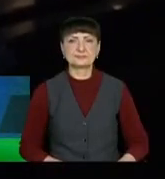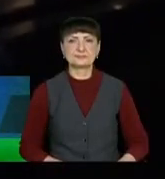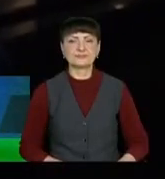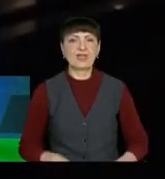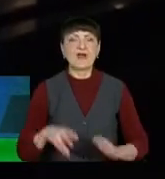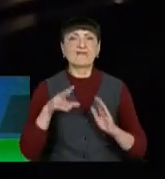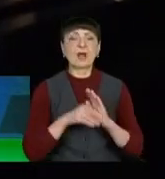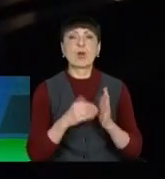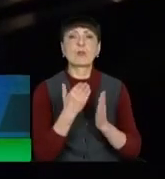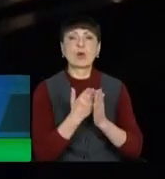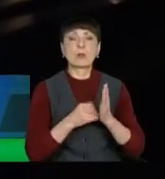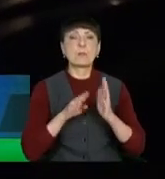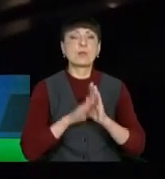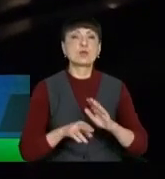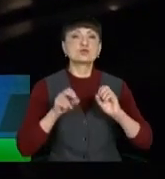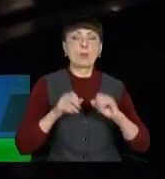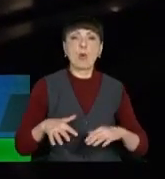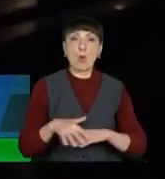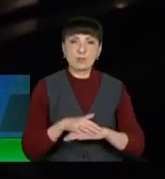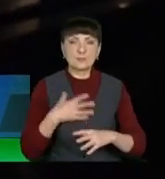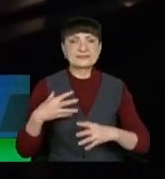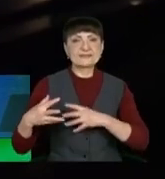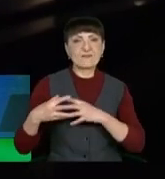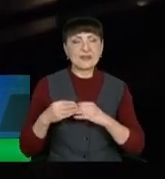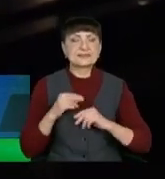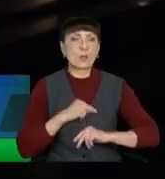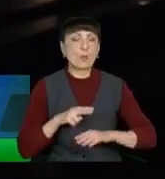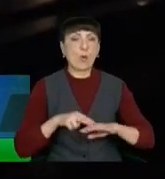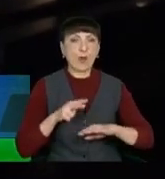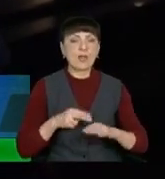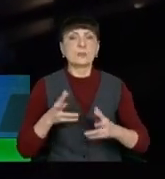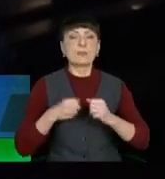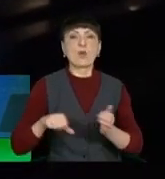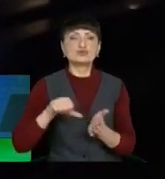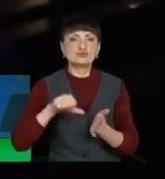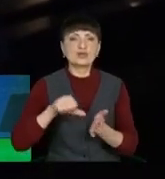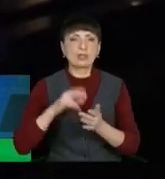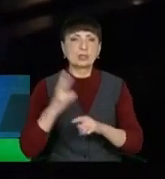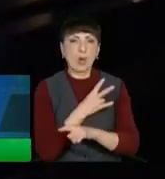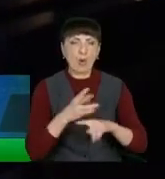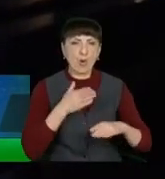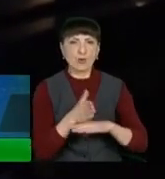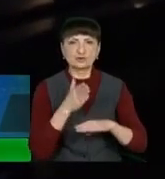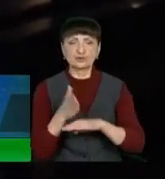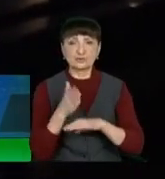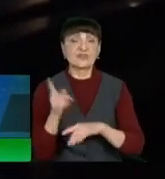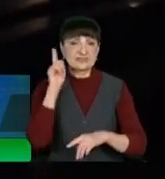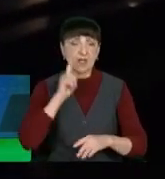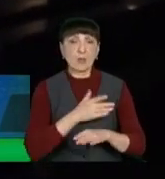В рамках программы «Безопасное общество» мы совместно с сотрудниками полиции принимаем участие в ночных рейдах. Как вы знаете,